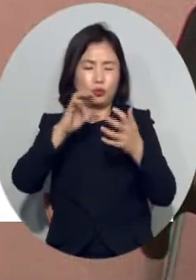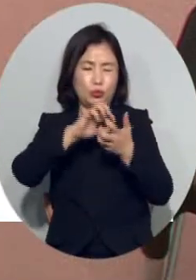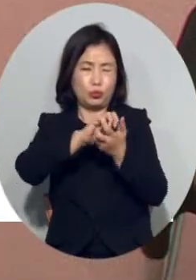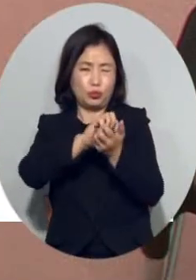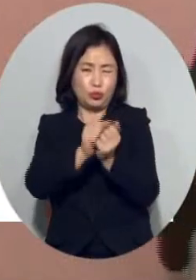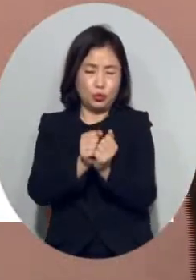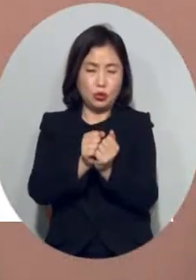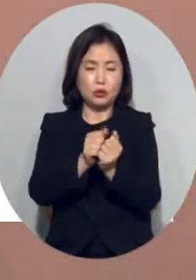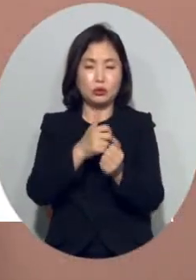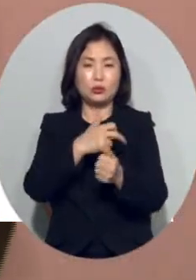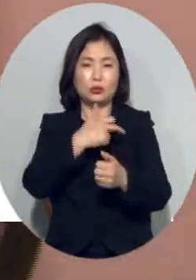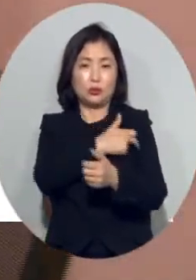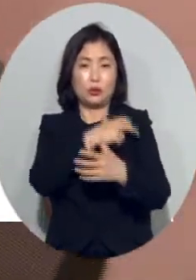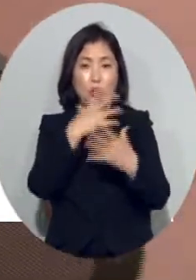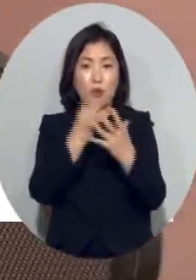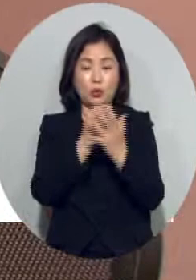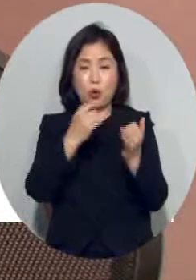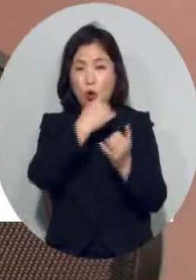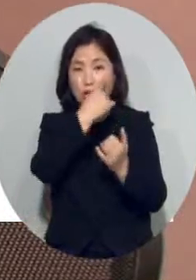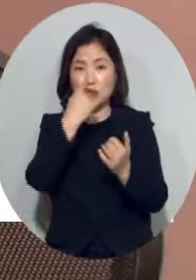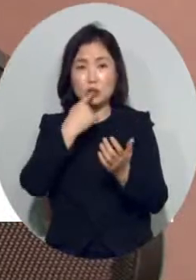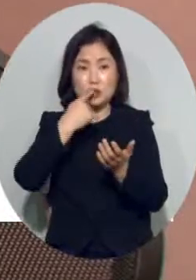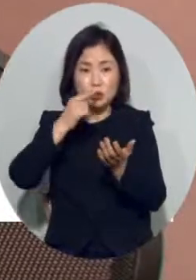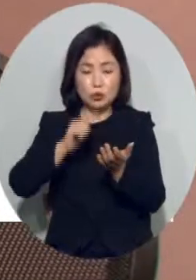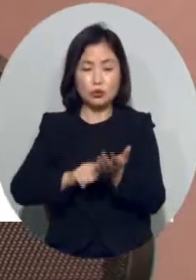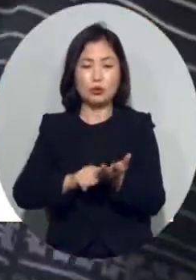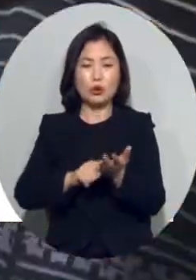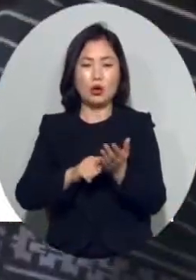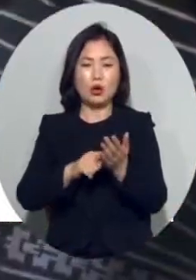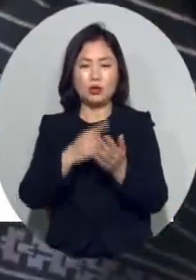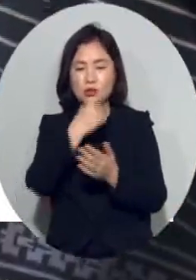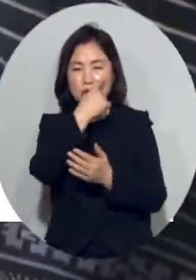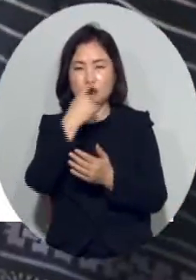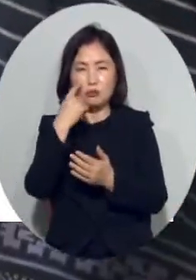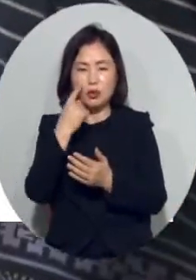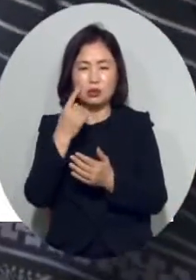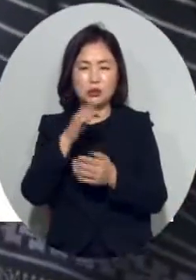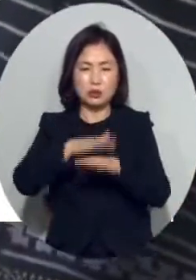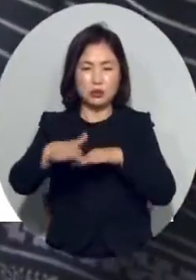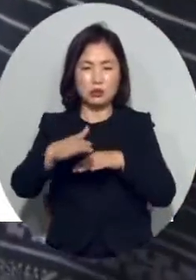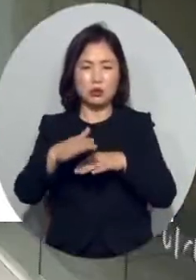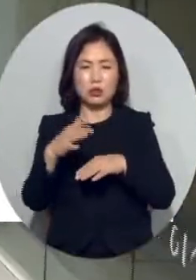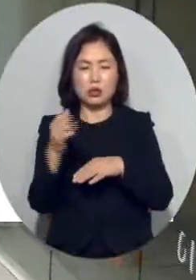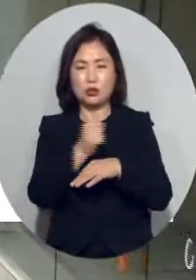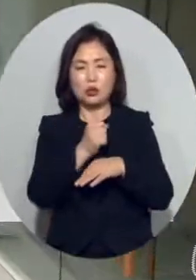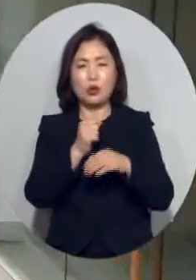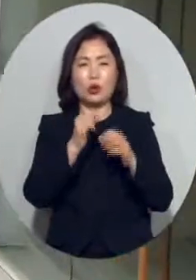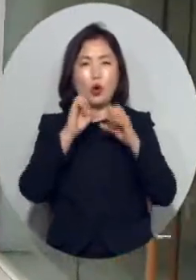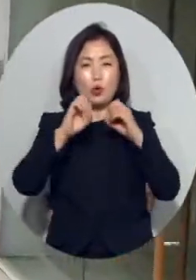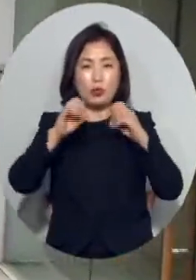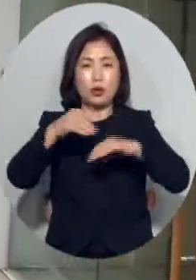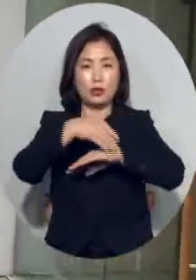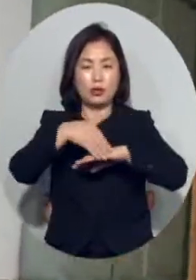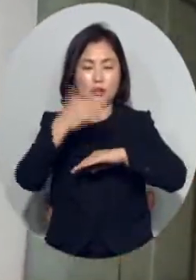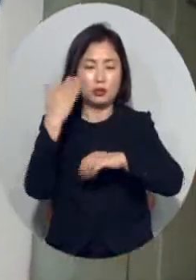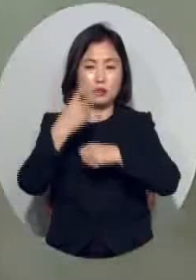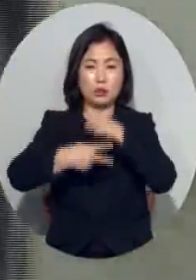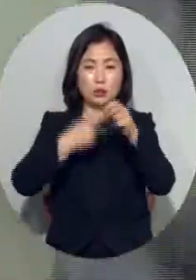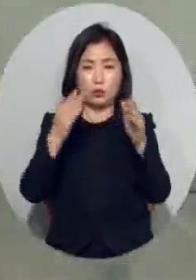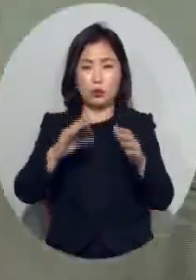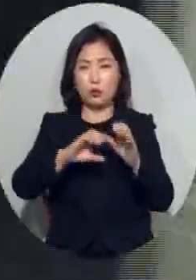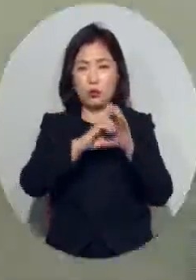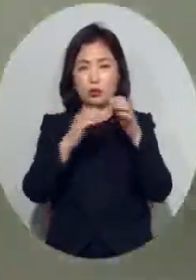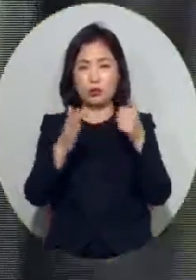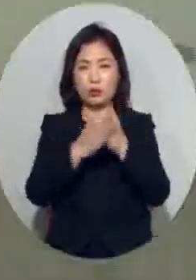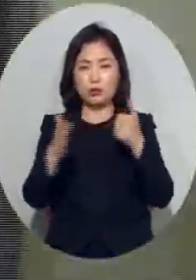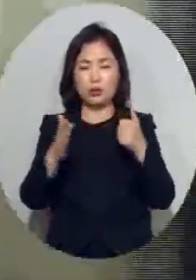기울이면서 접종 완료자를 확인하기 쉬운 증명 체계를 구축하고 적극 홍보해 나가겠습니다. 지난 2년 동안